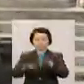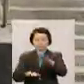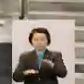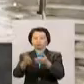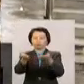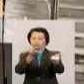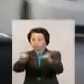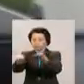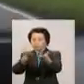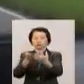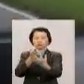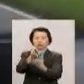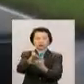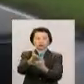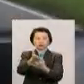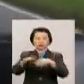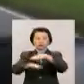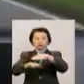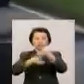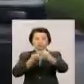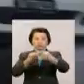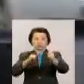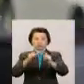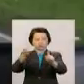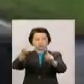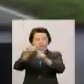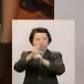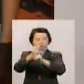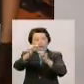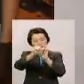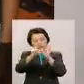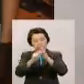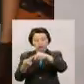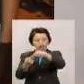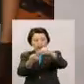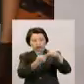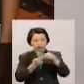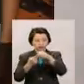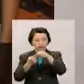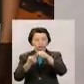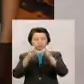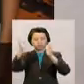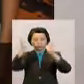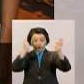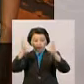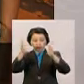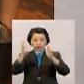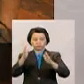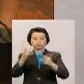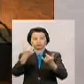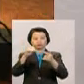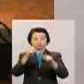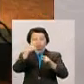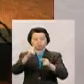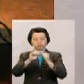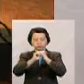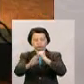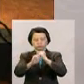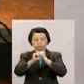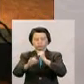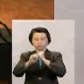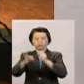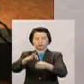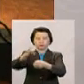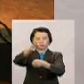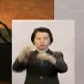khidmat melalui jentera di bawah jabatan bagi mencapai agenda perpaduan nasional. Jentera yang digunakan untuk mempromosikan